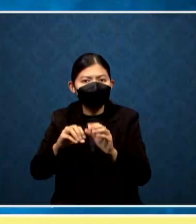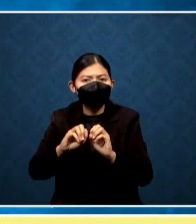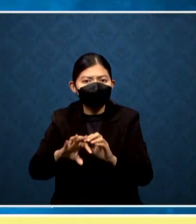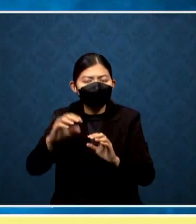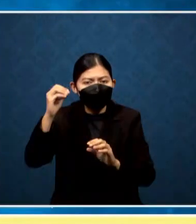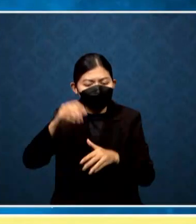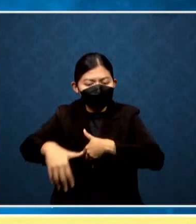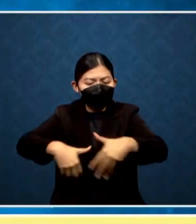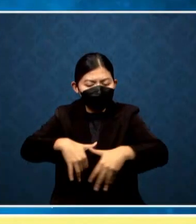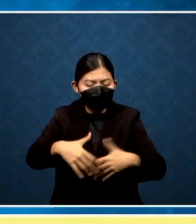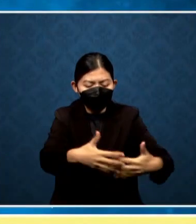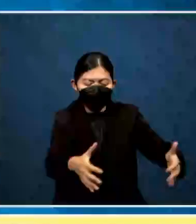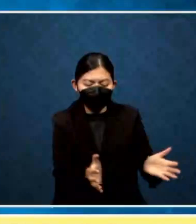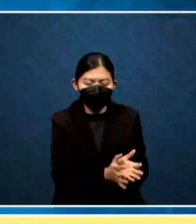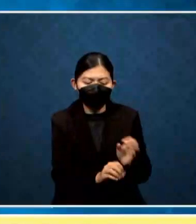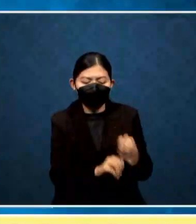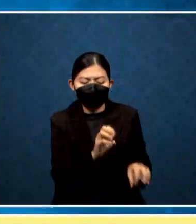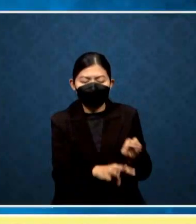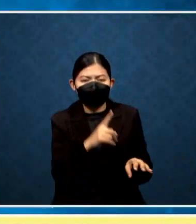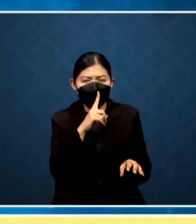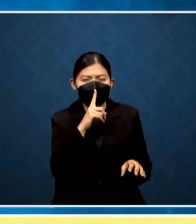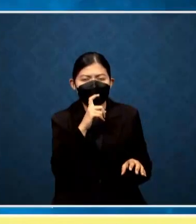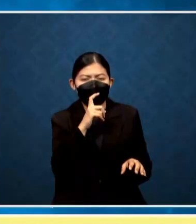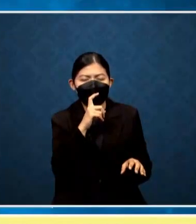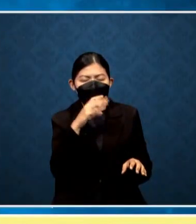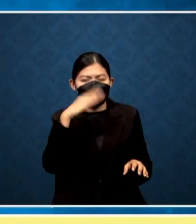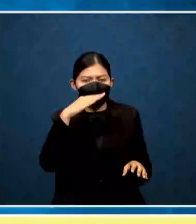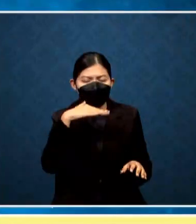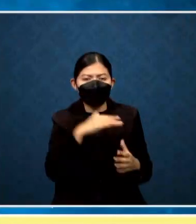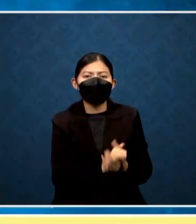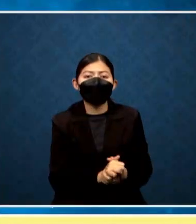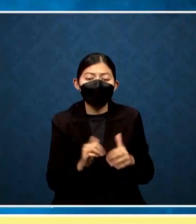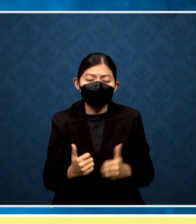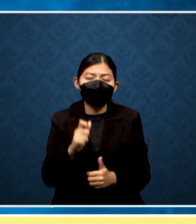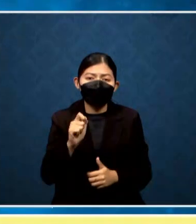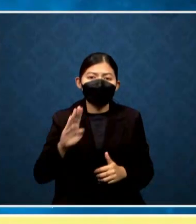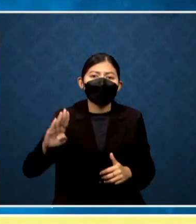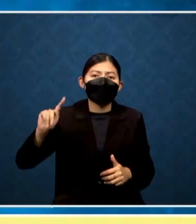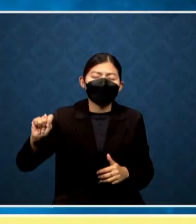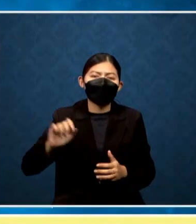ข์มันเพื่อบรัมบดน้เสียด้วยปัจบันองค feelingปกครขสต้ decksFF..